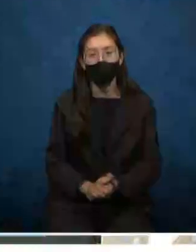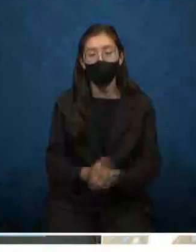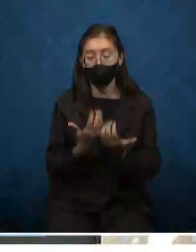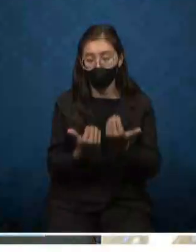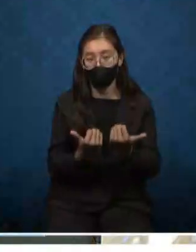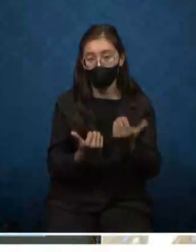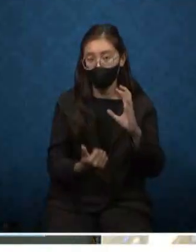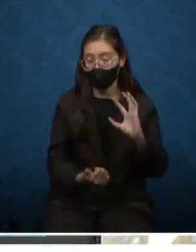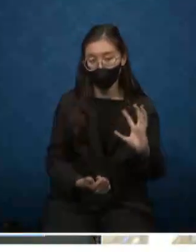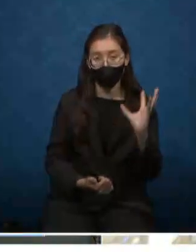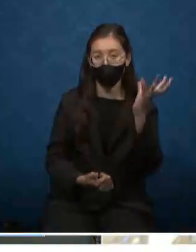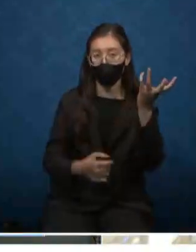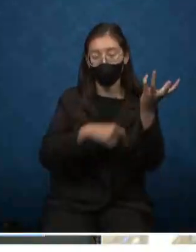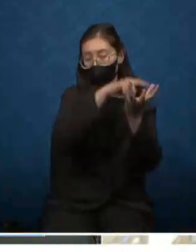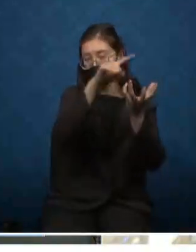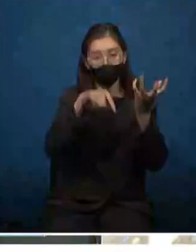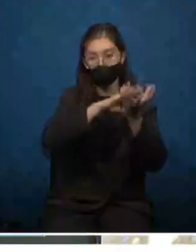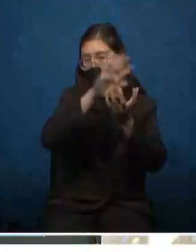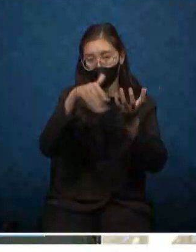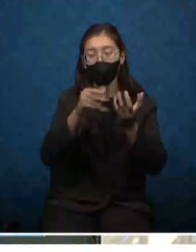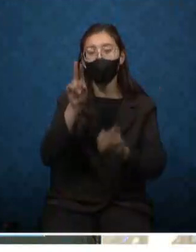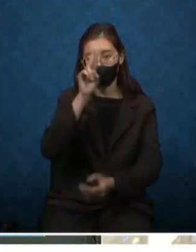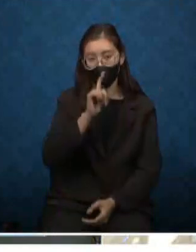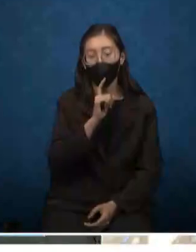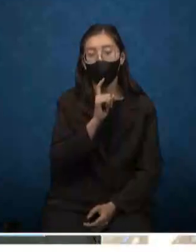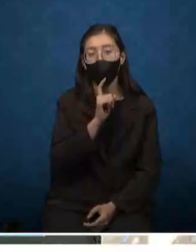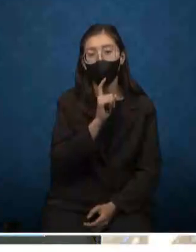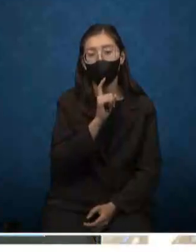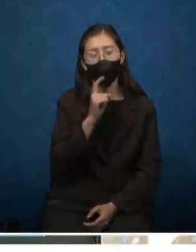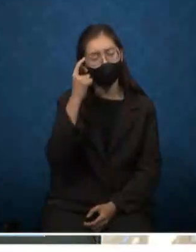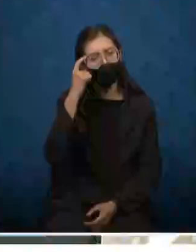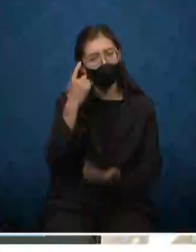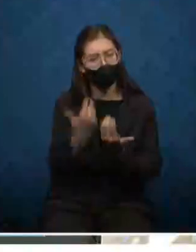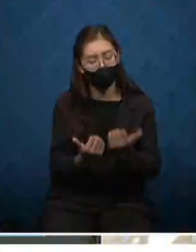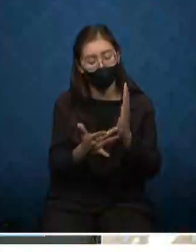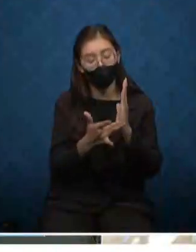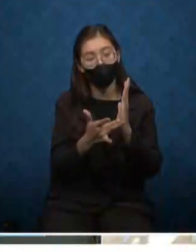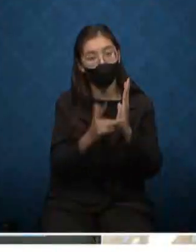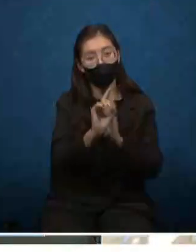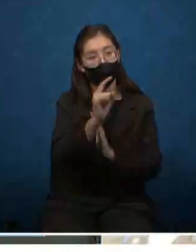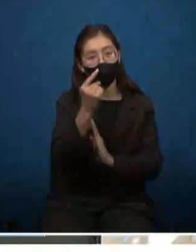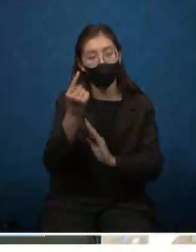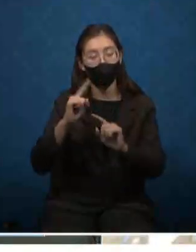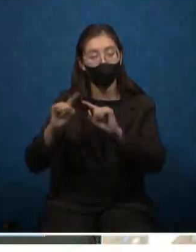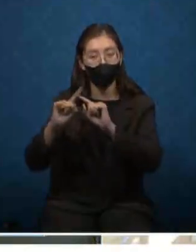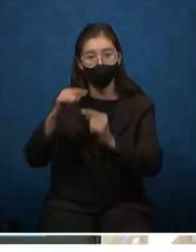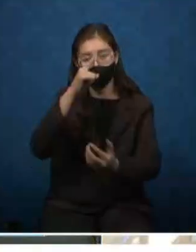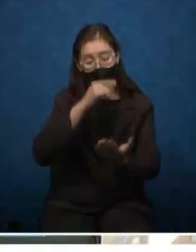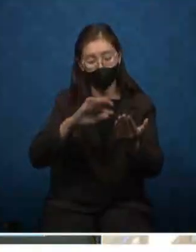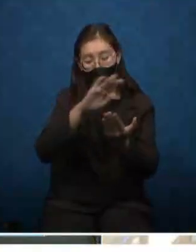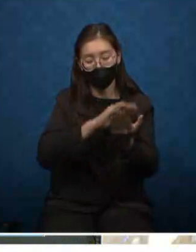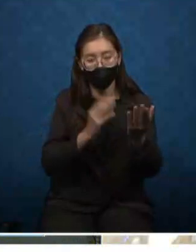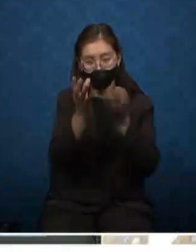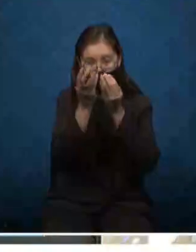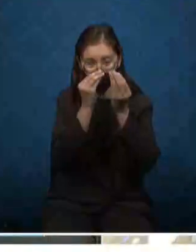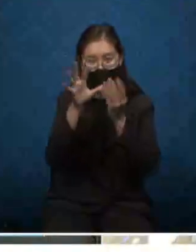ันทั่วโลกและปจจบัี้เรเทคโยี มาก็ไม่ไลเกินเอื่อมที่แล้วสามารถที่จะนำมาใช